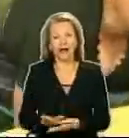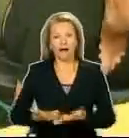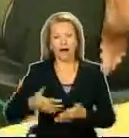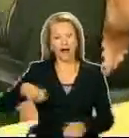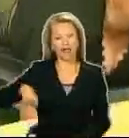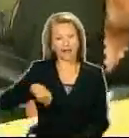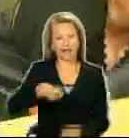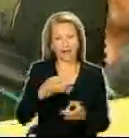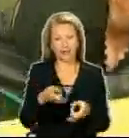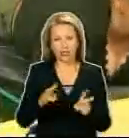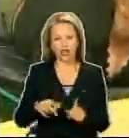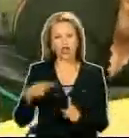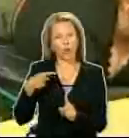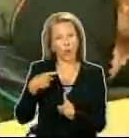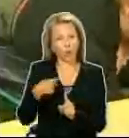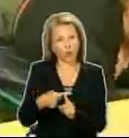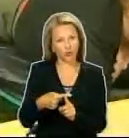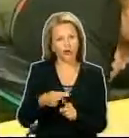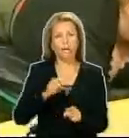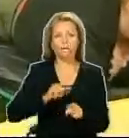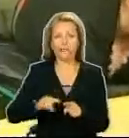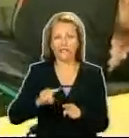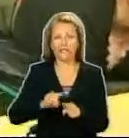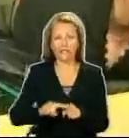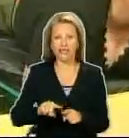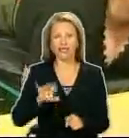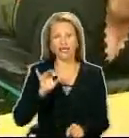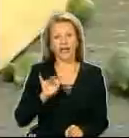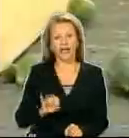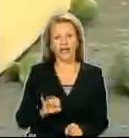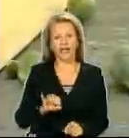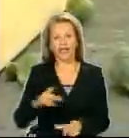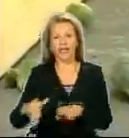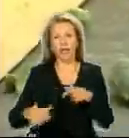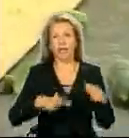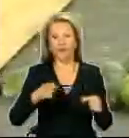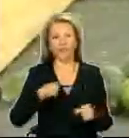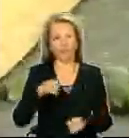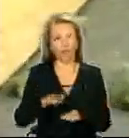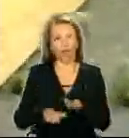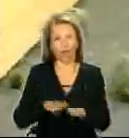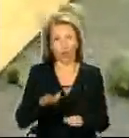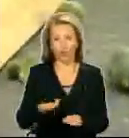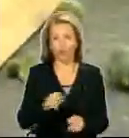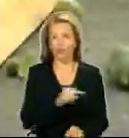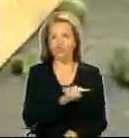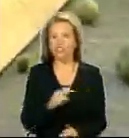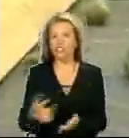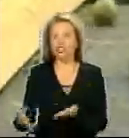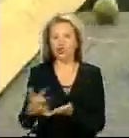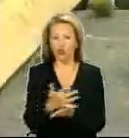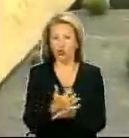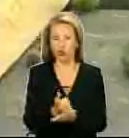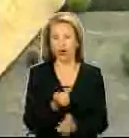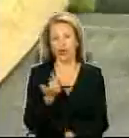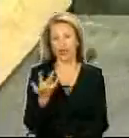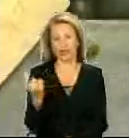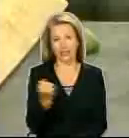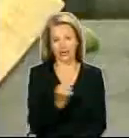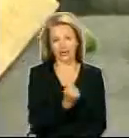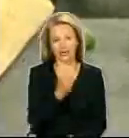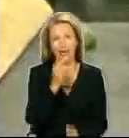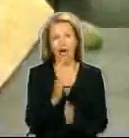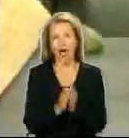и уже плюс это, как быстрее. Уже и плети не топчем. Сезон сбора может растянуться на несколько недель, ведь